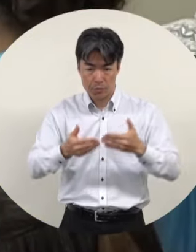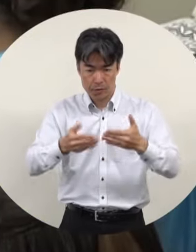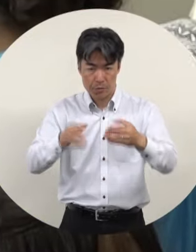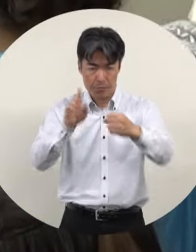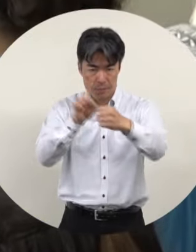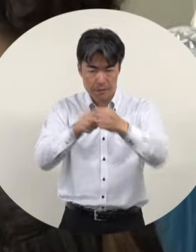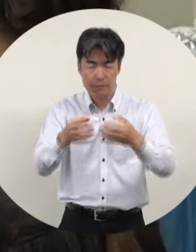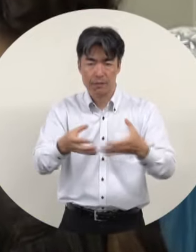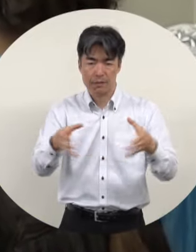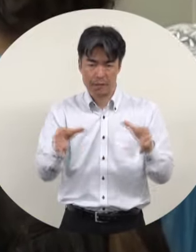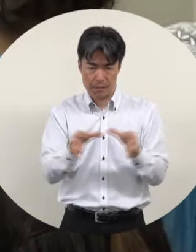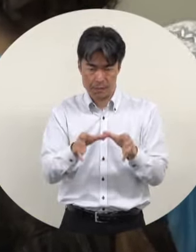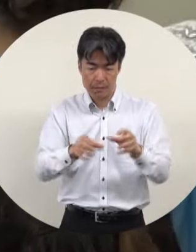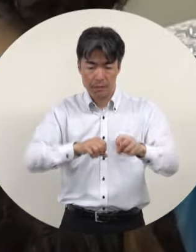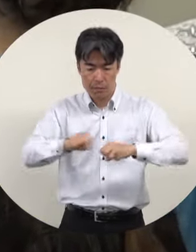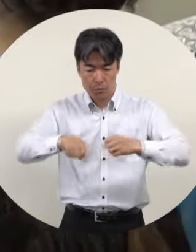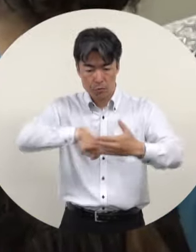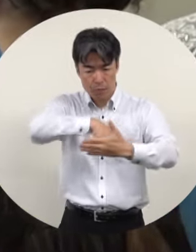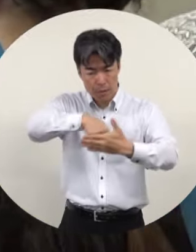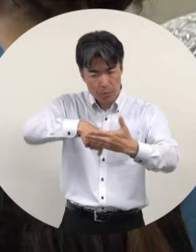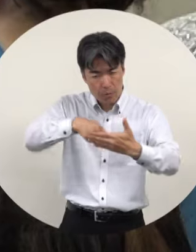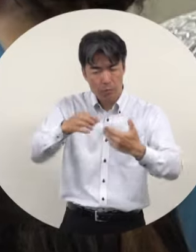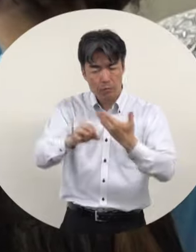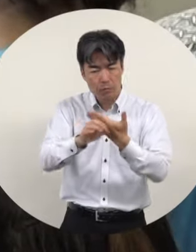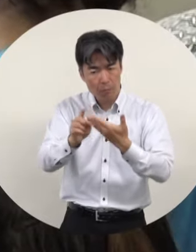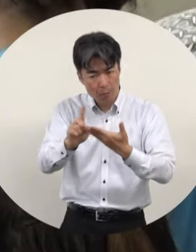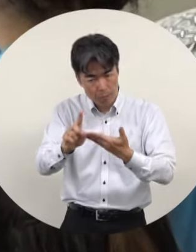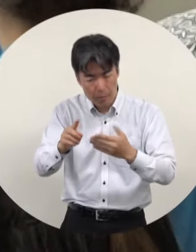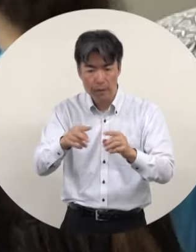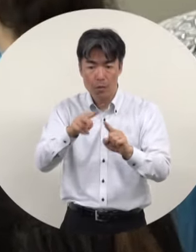活動内容について会長の小林さ